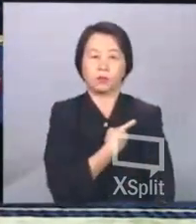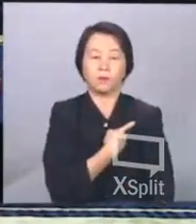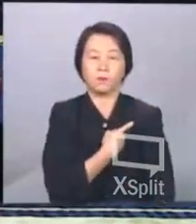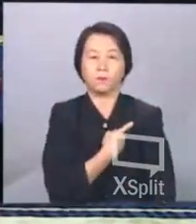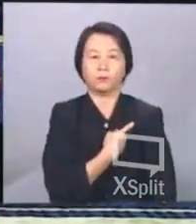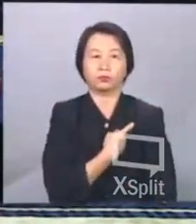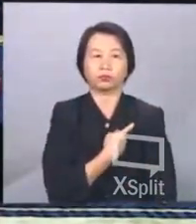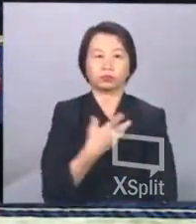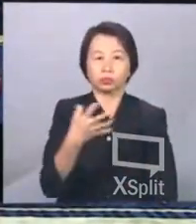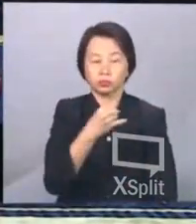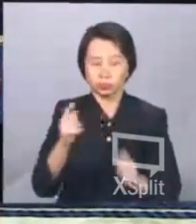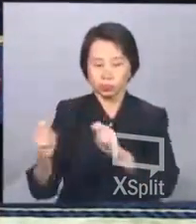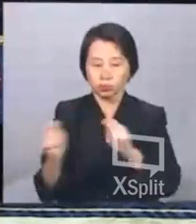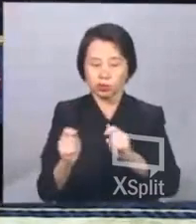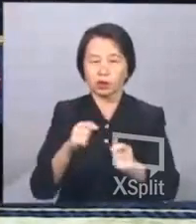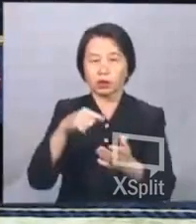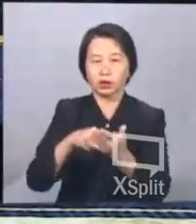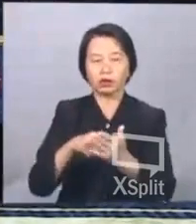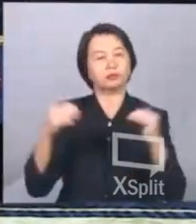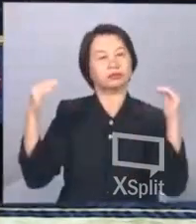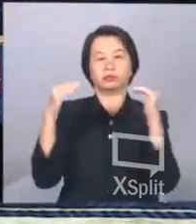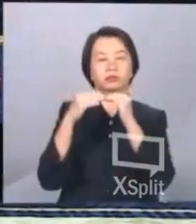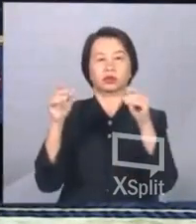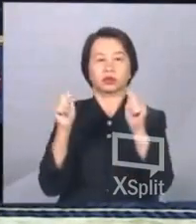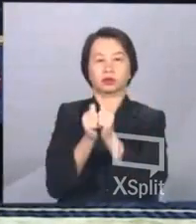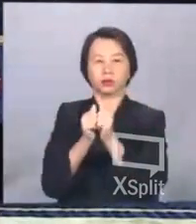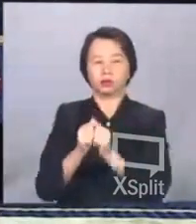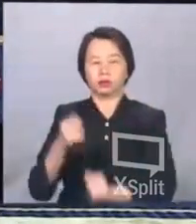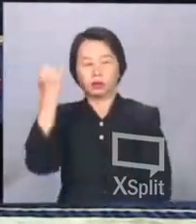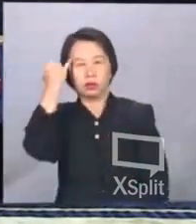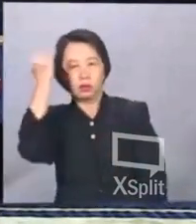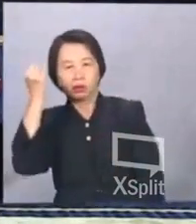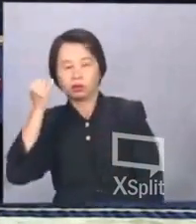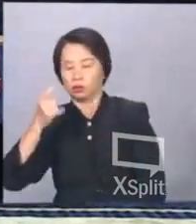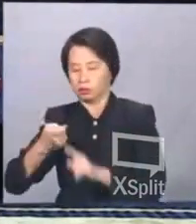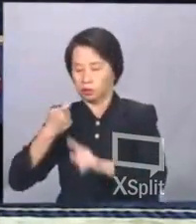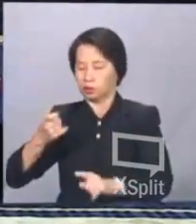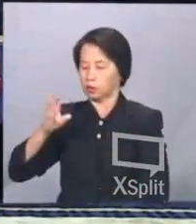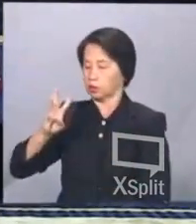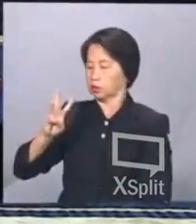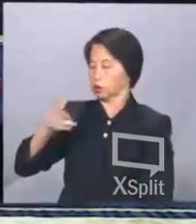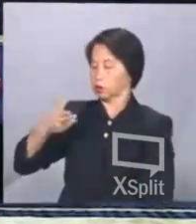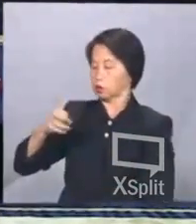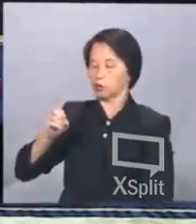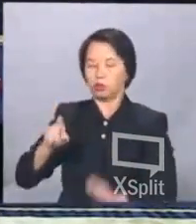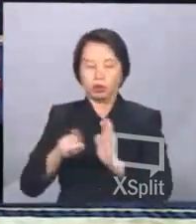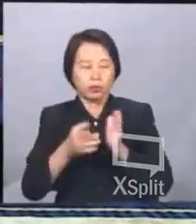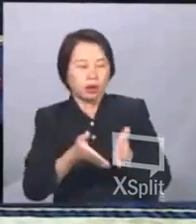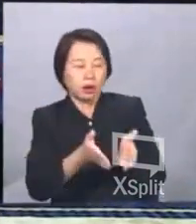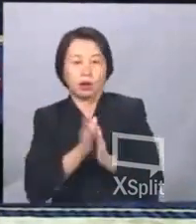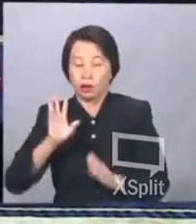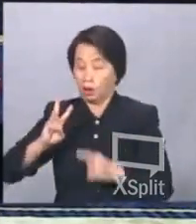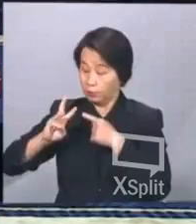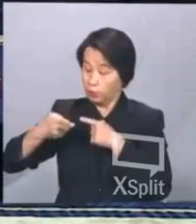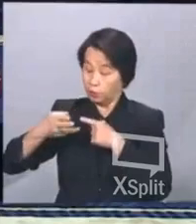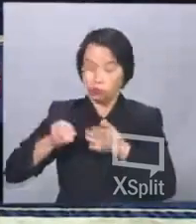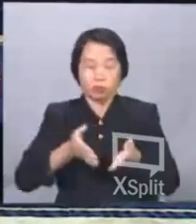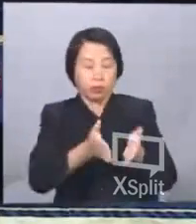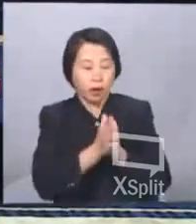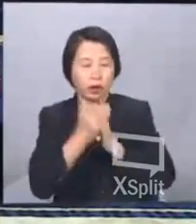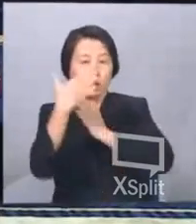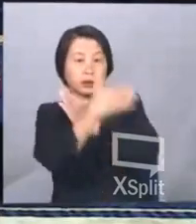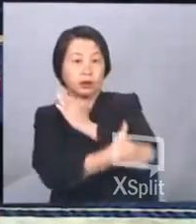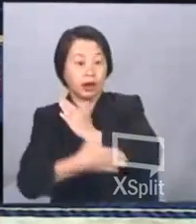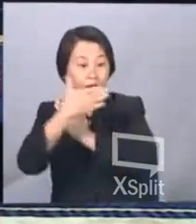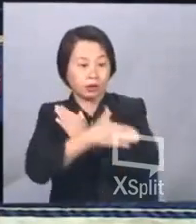dan tindakan ini atau Faras dengan pandangan dahulu Exo ia menyarankan negara-negara